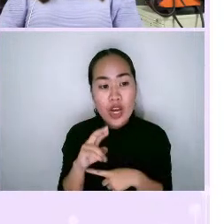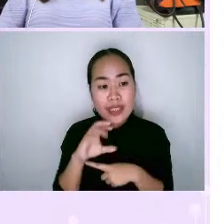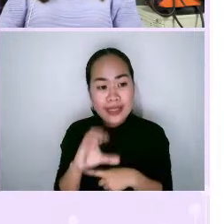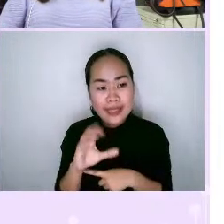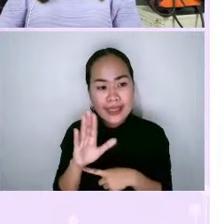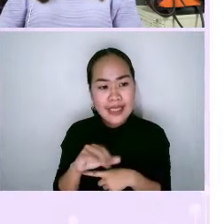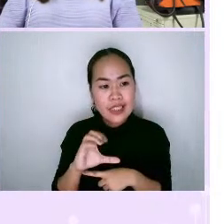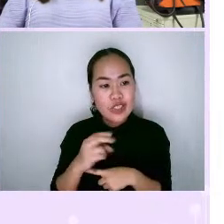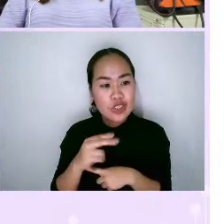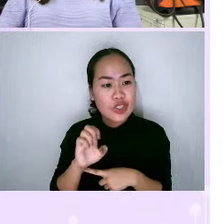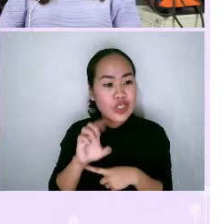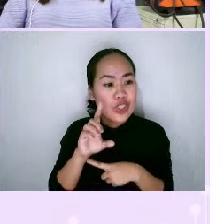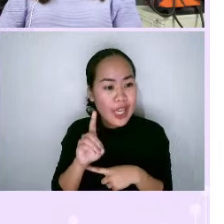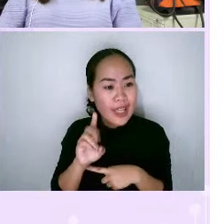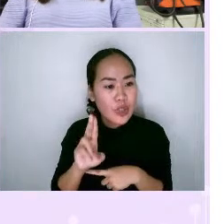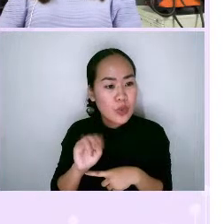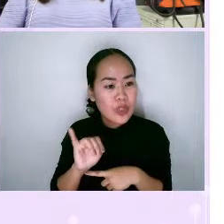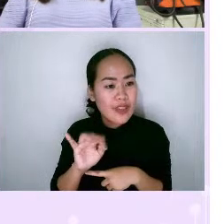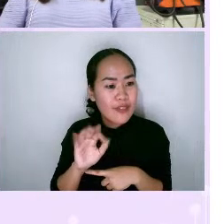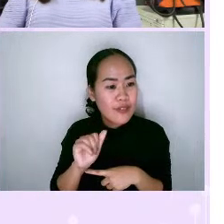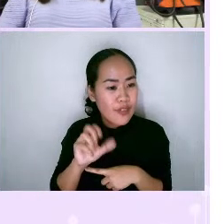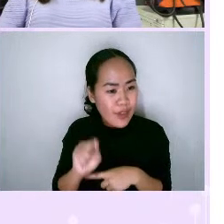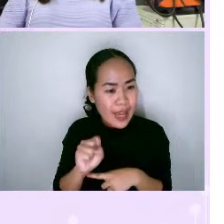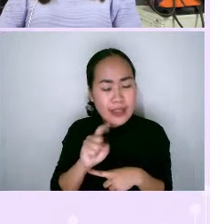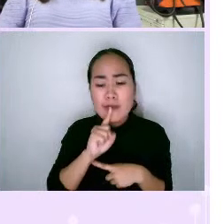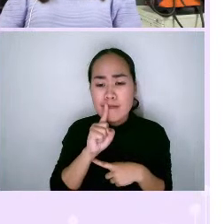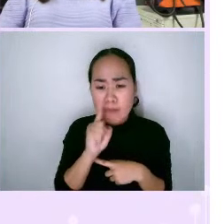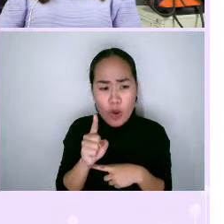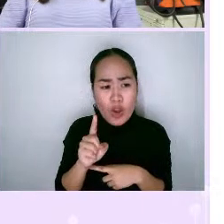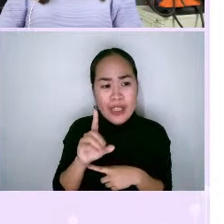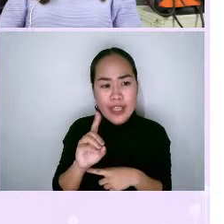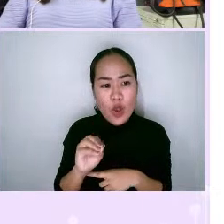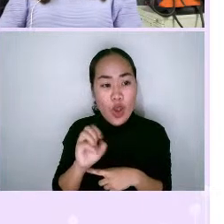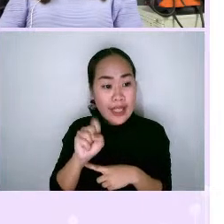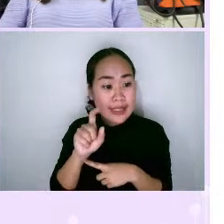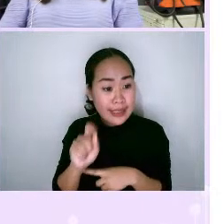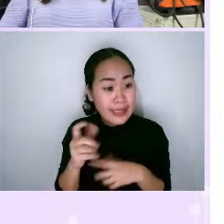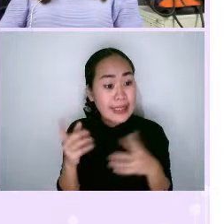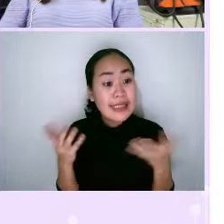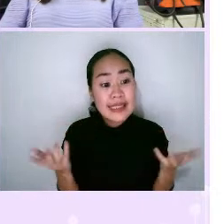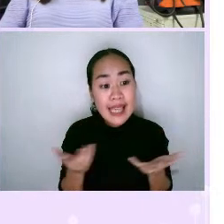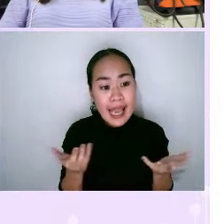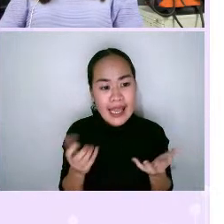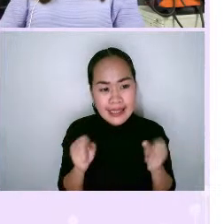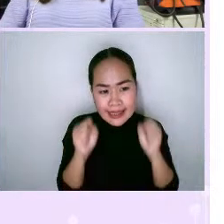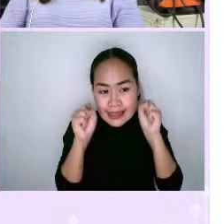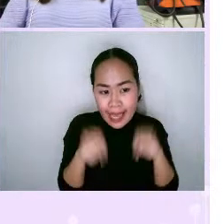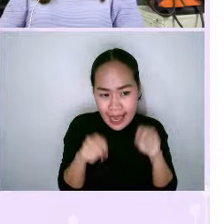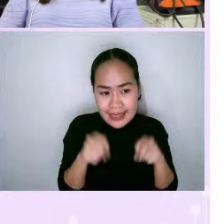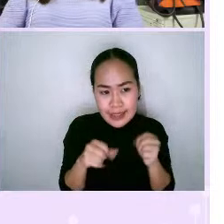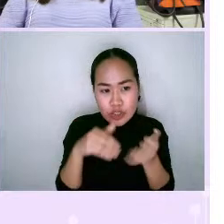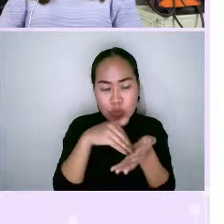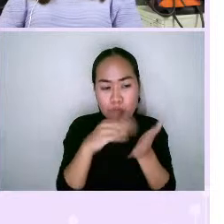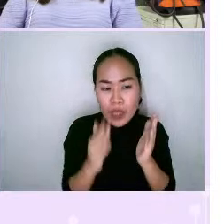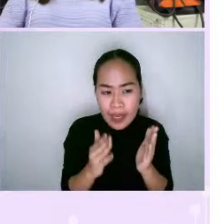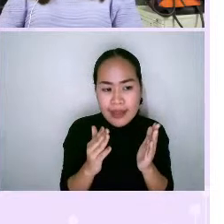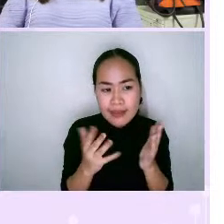UNIFAS, ang CHED din po at ang DOST na kung saan ang ating mga kabataan, for